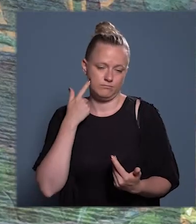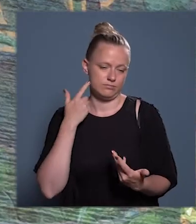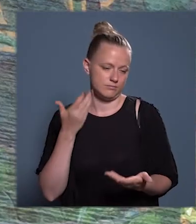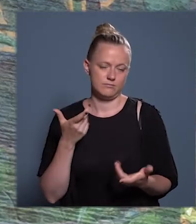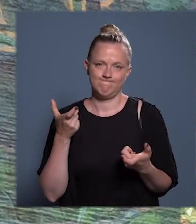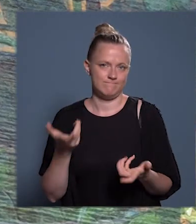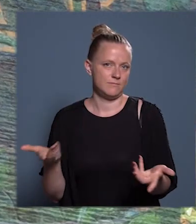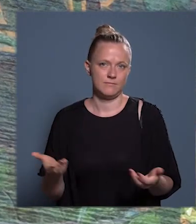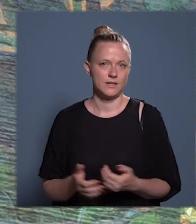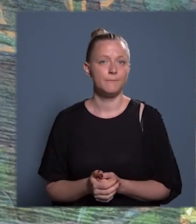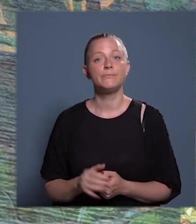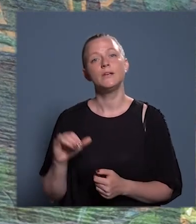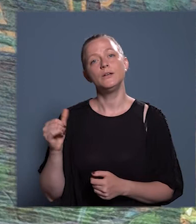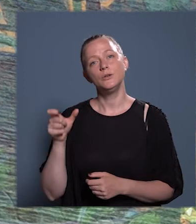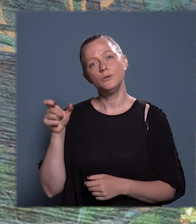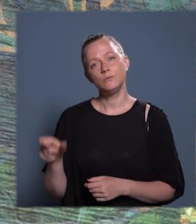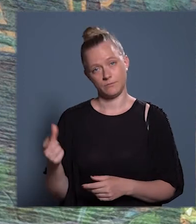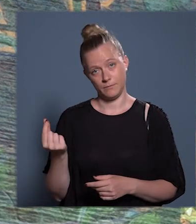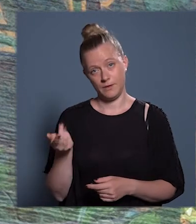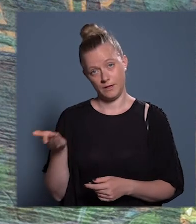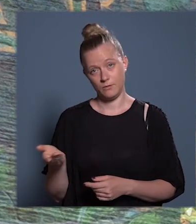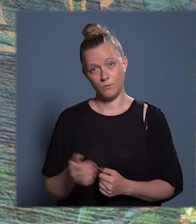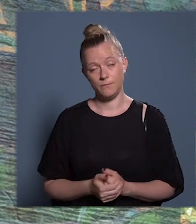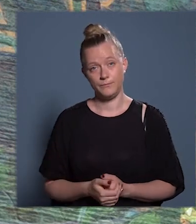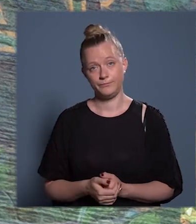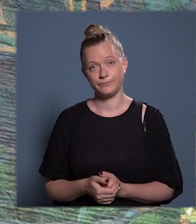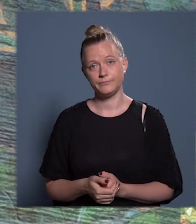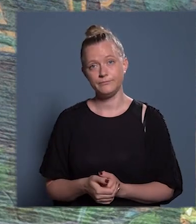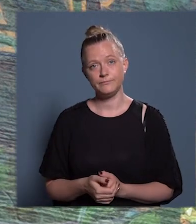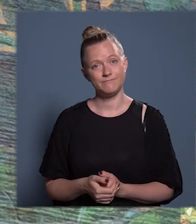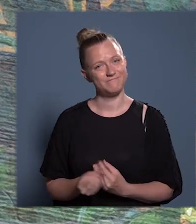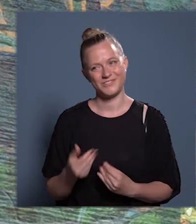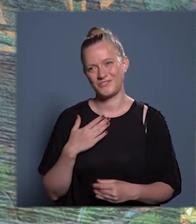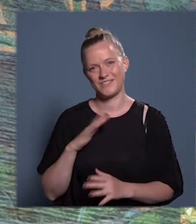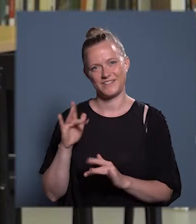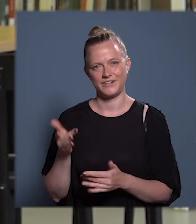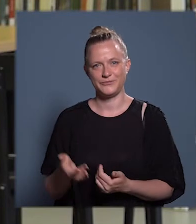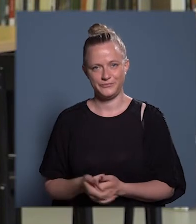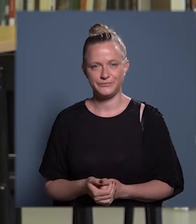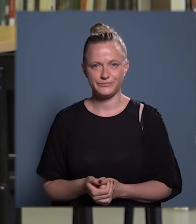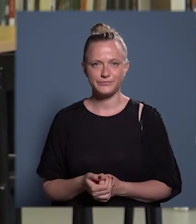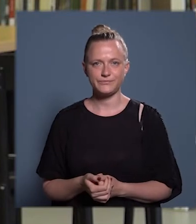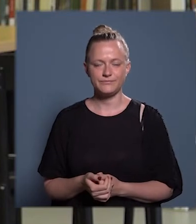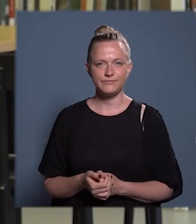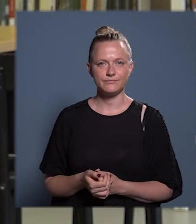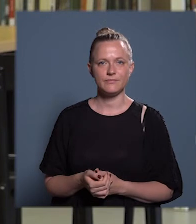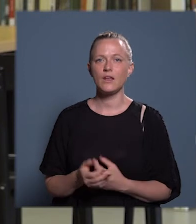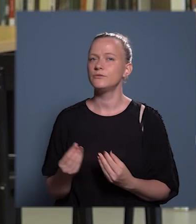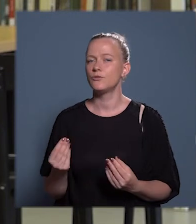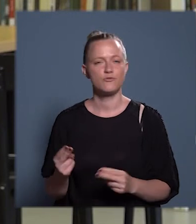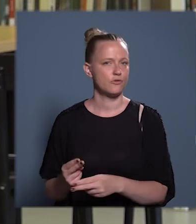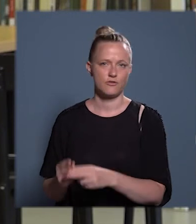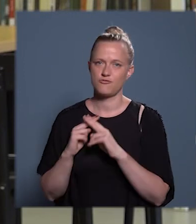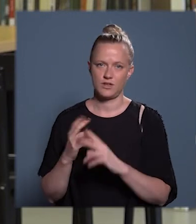nem tudnám. Júlia párom, nagyon, nagyon szeretem, és nagyon sokat segít.